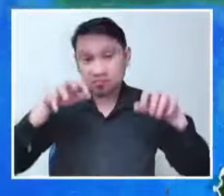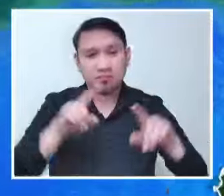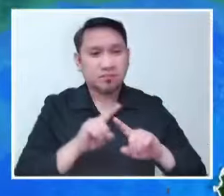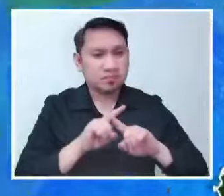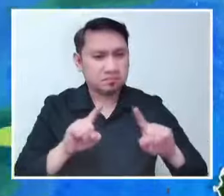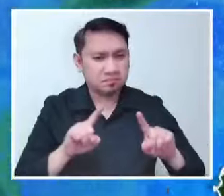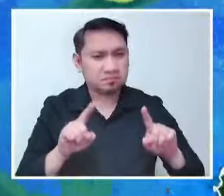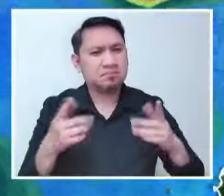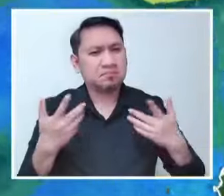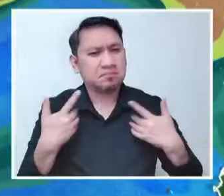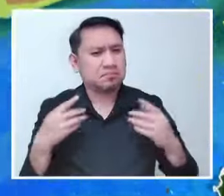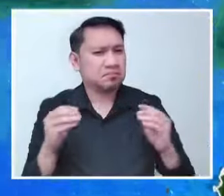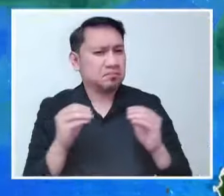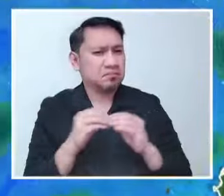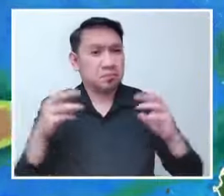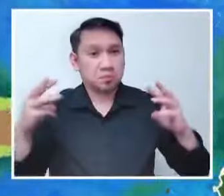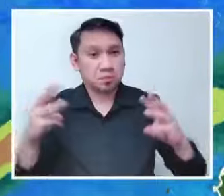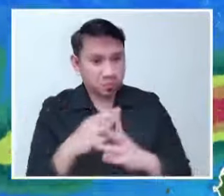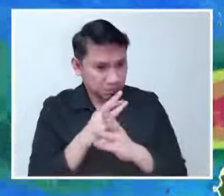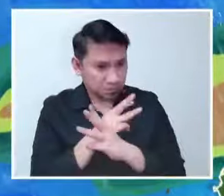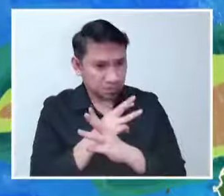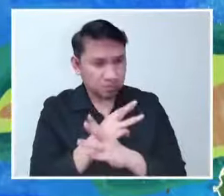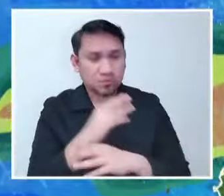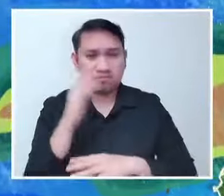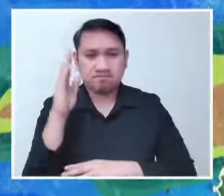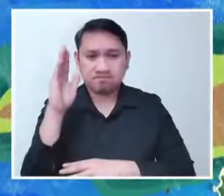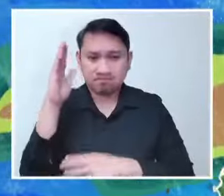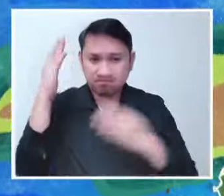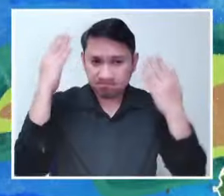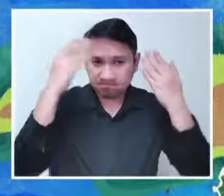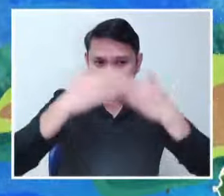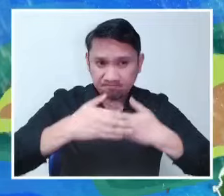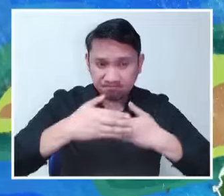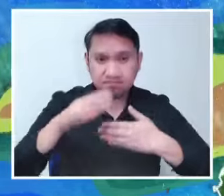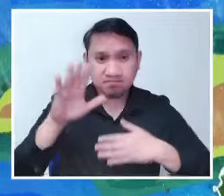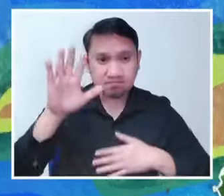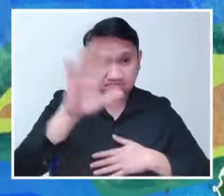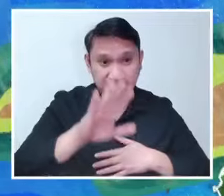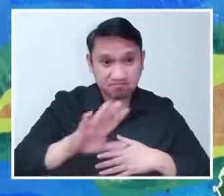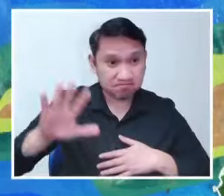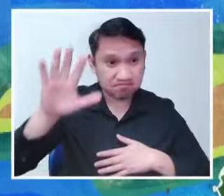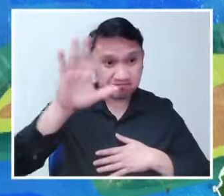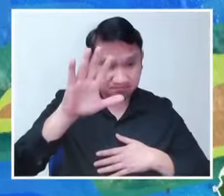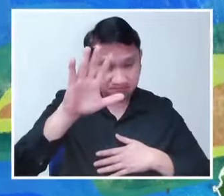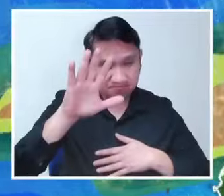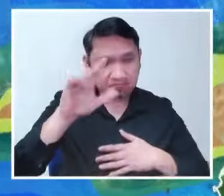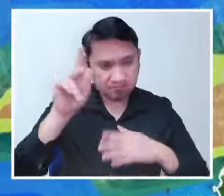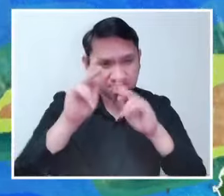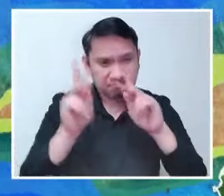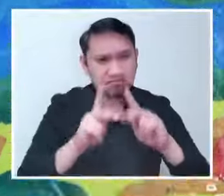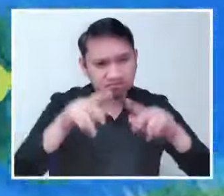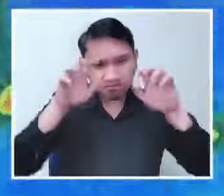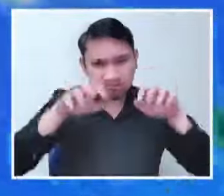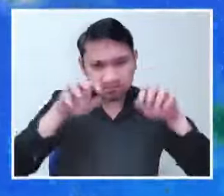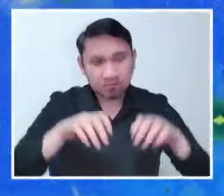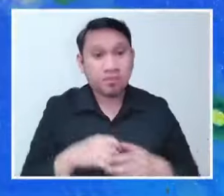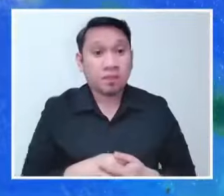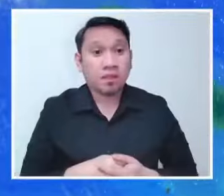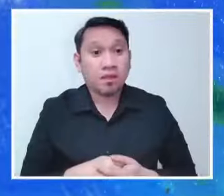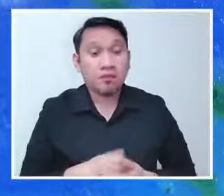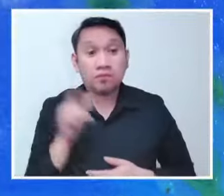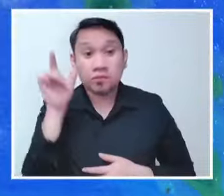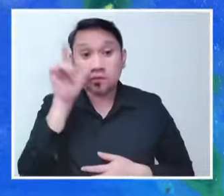po ang ulan pagsapit ng gabi at ulan na rin po sa ibang bahagi pa ng probinsya. Sa Luzon naman, bandang tanghali,